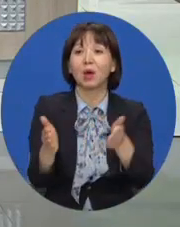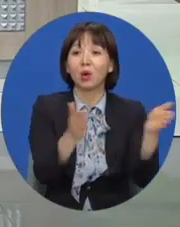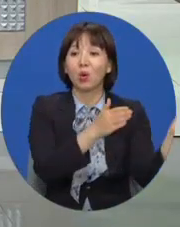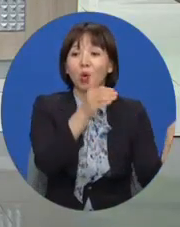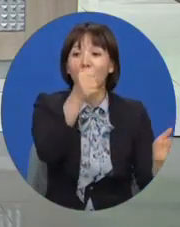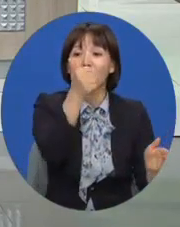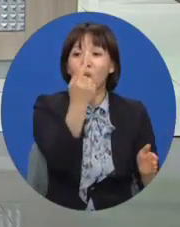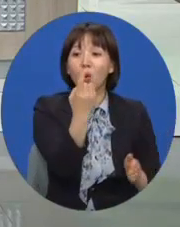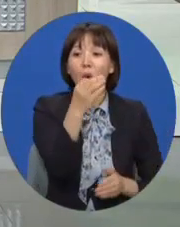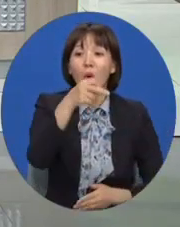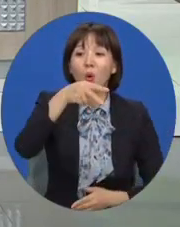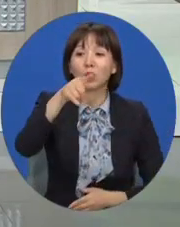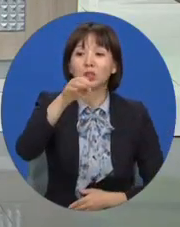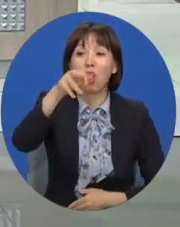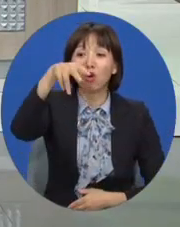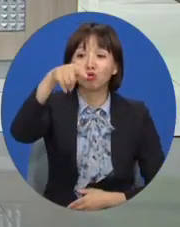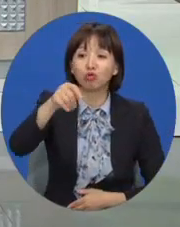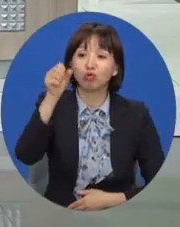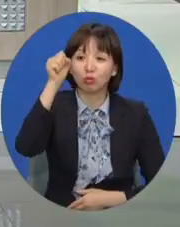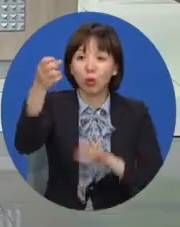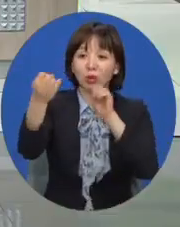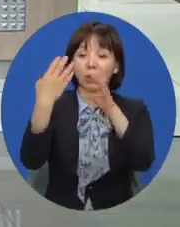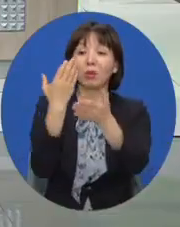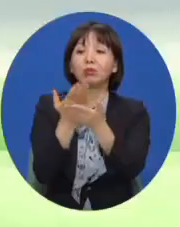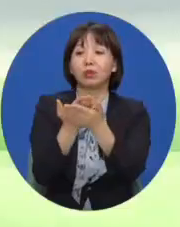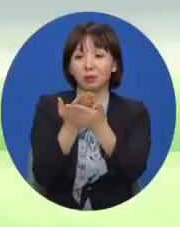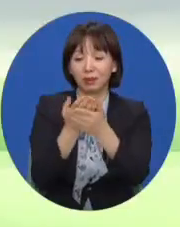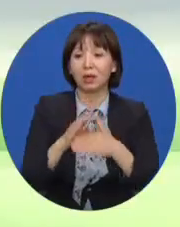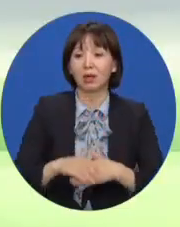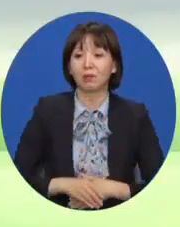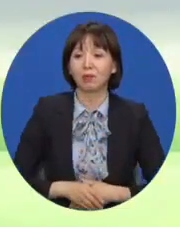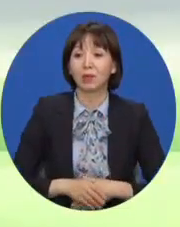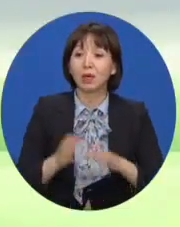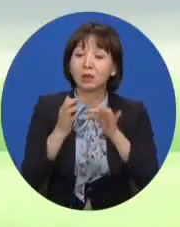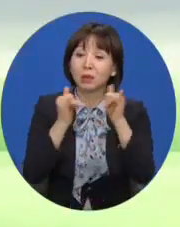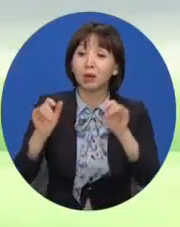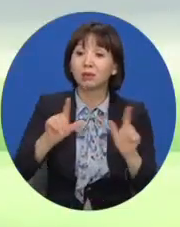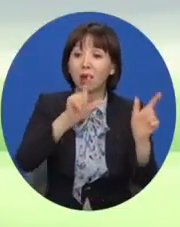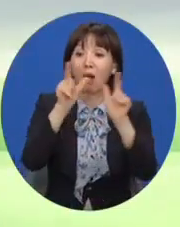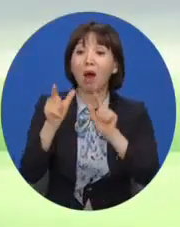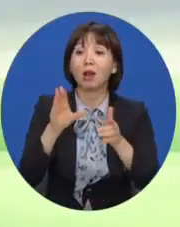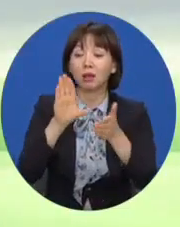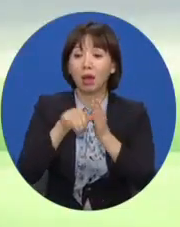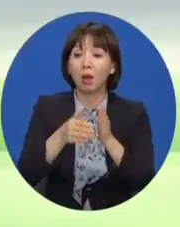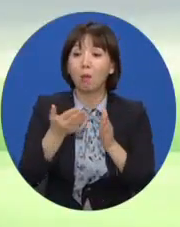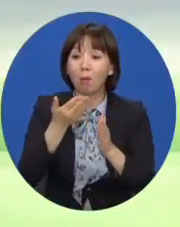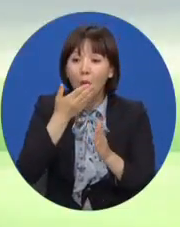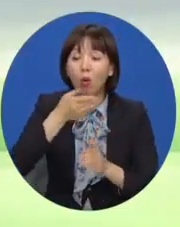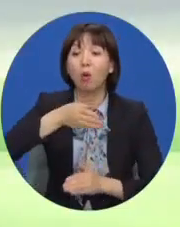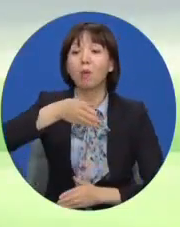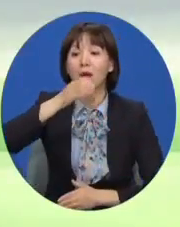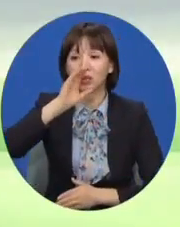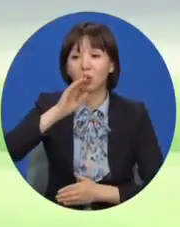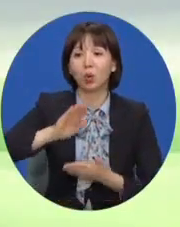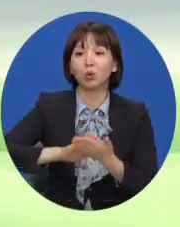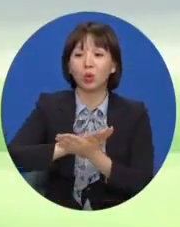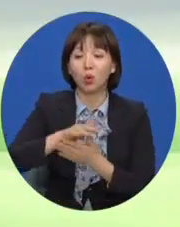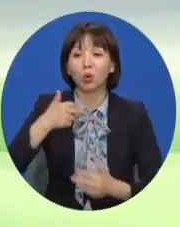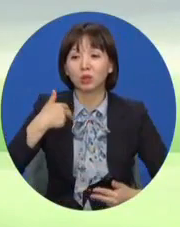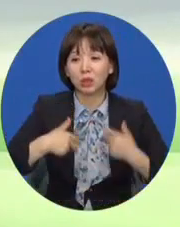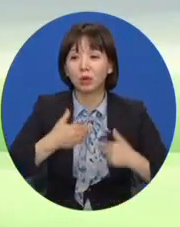홍성주 후보께서 답변해 주시겠습니다. 사람이 살아가는 데는 먹고 마시고 놀고